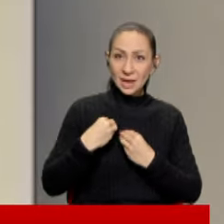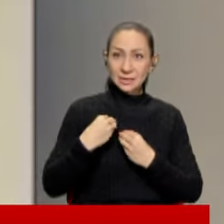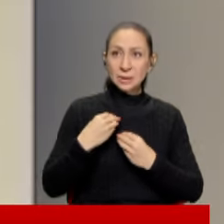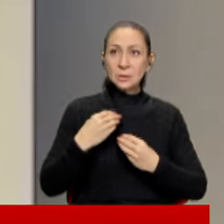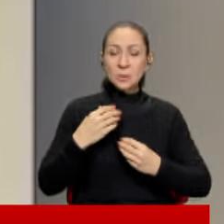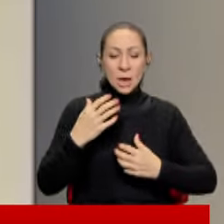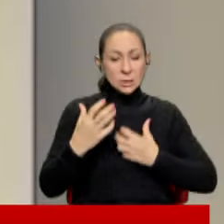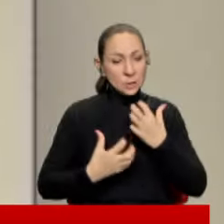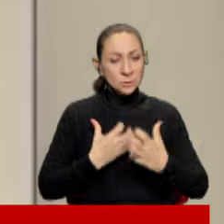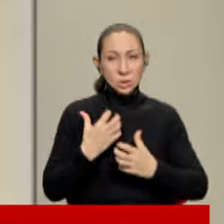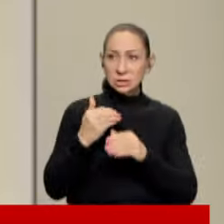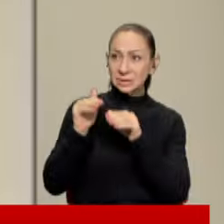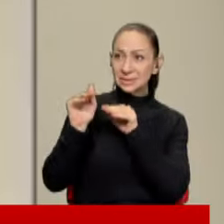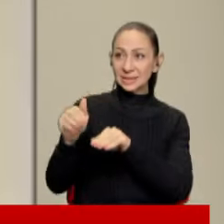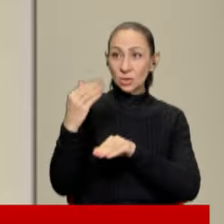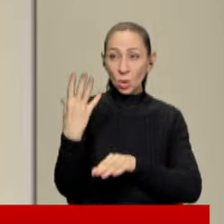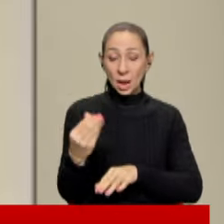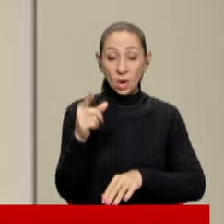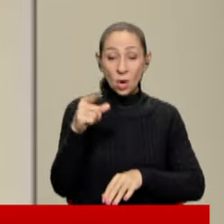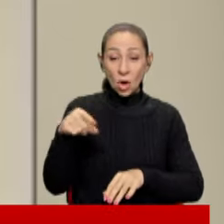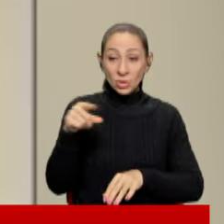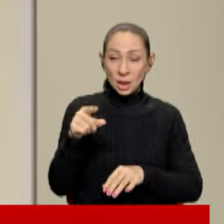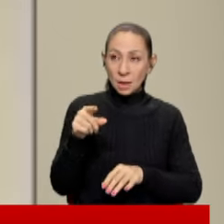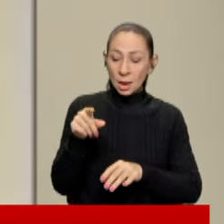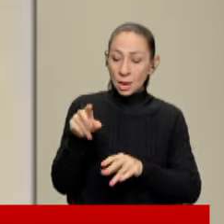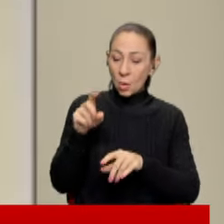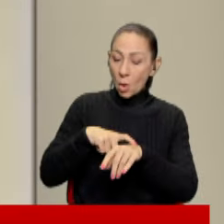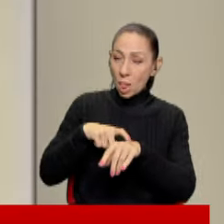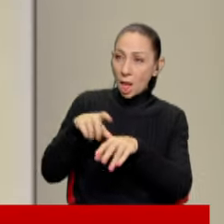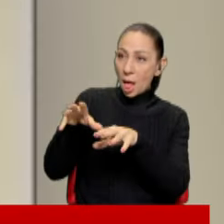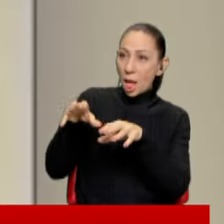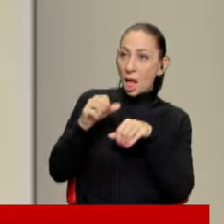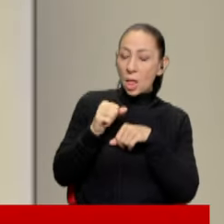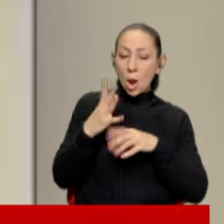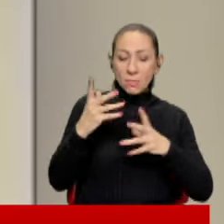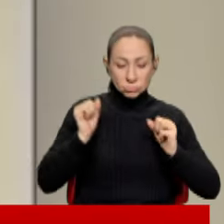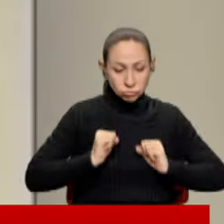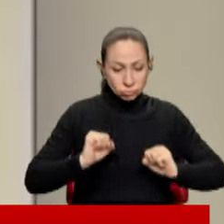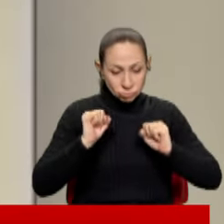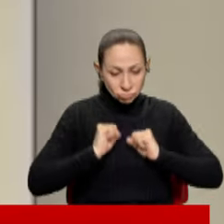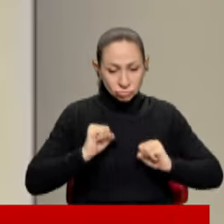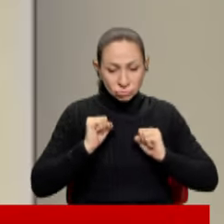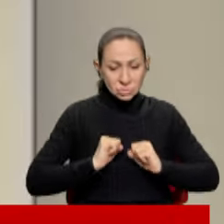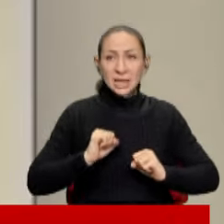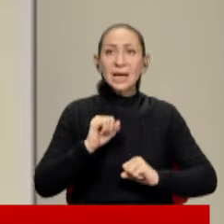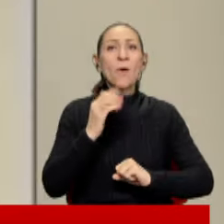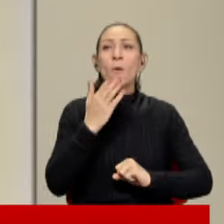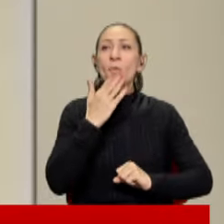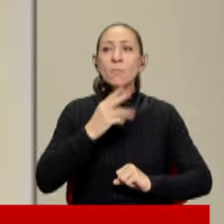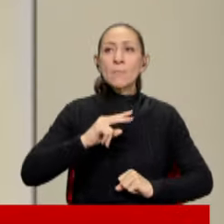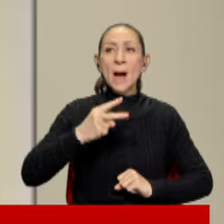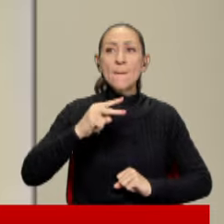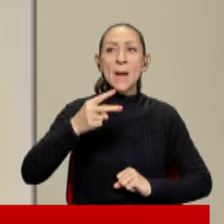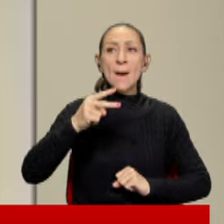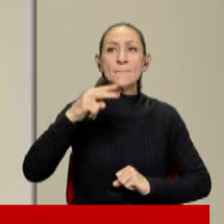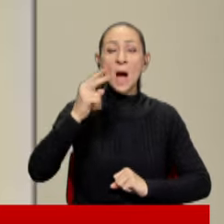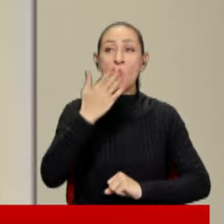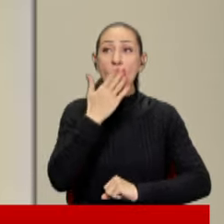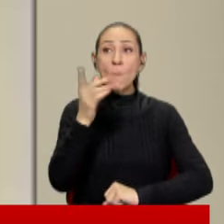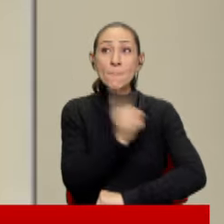tutunma mücadelesine katkı vererek ve ondan feyz alarak öyle bir çalışkan oğlan oluyor ki her sınıfı geçiyor ve